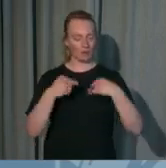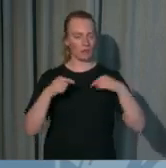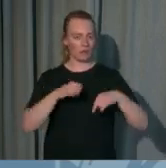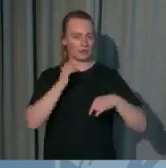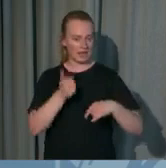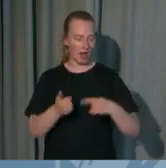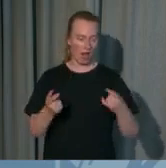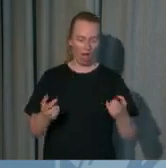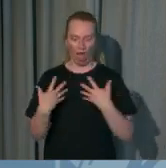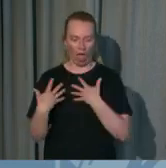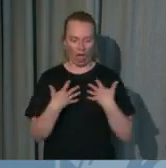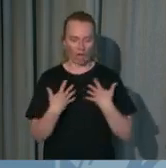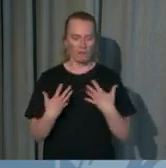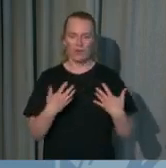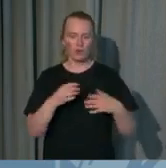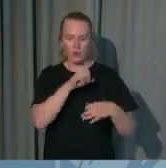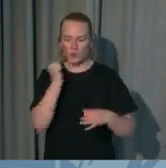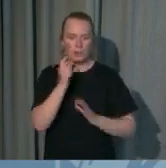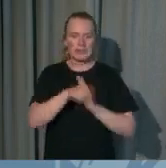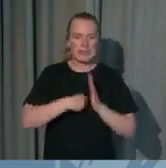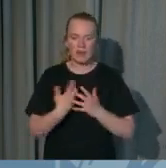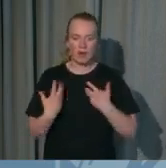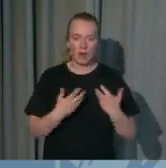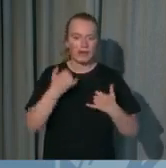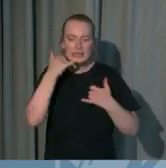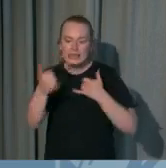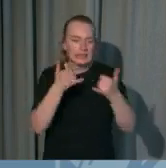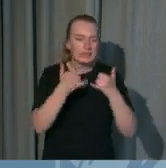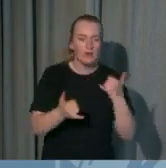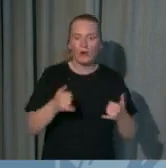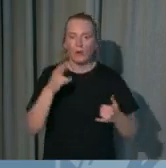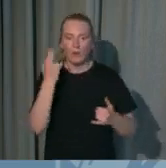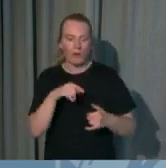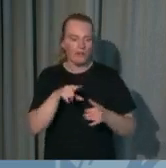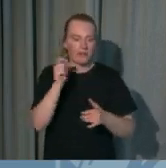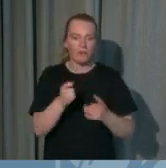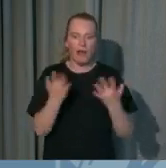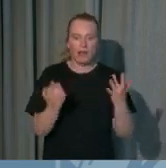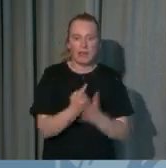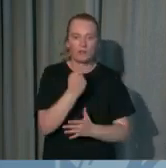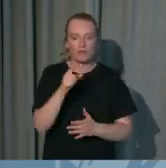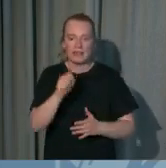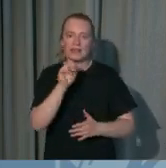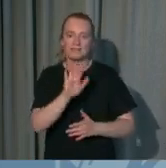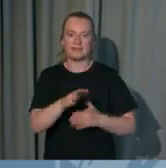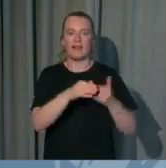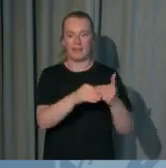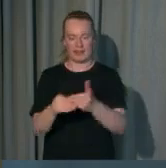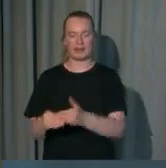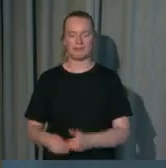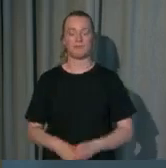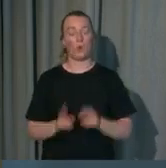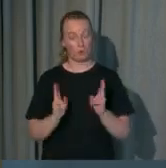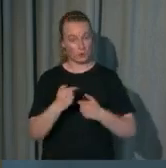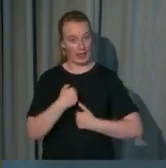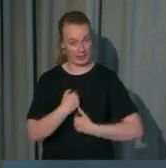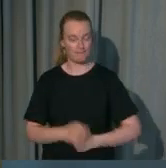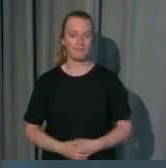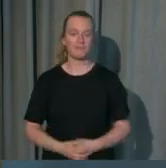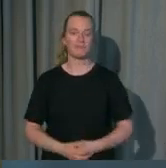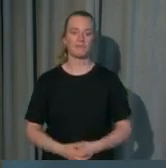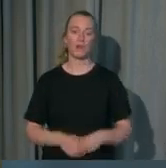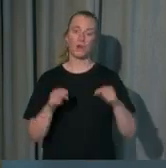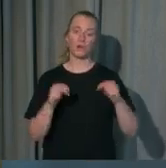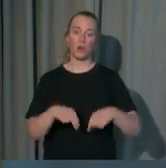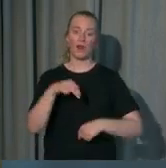hvor man desperat har ringt rundt og forsøkt å gjøre rede for vennene sine. Også jeg. Da det NRK, og